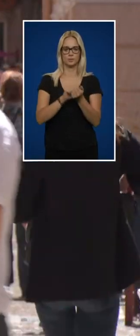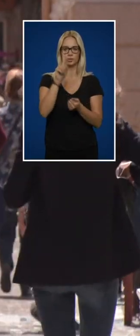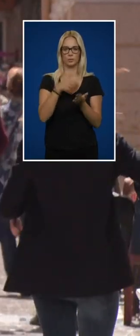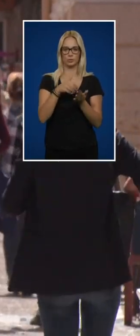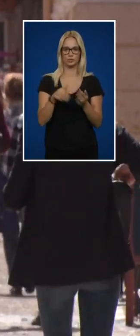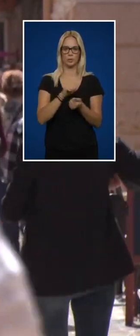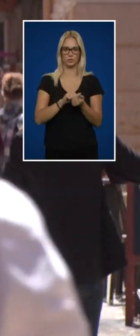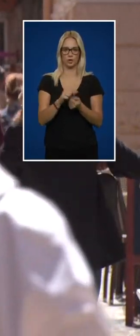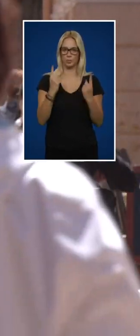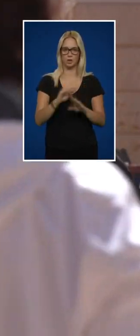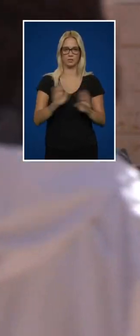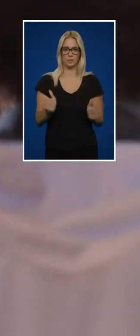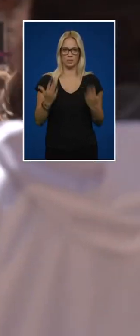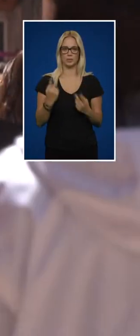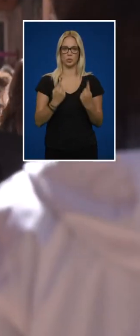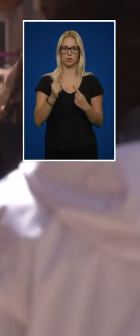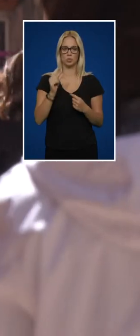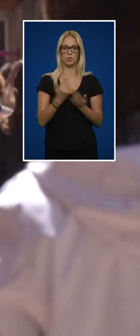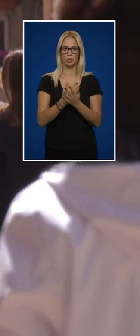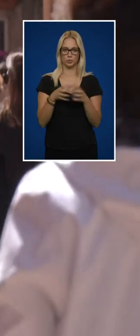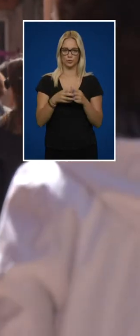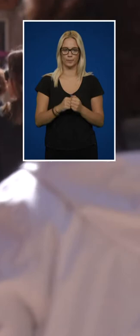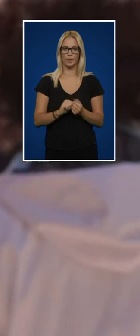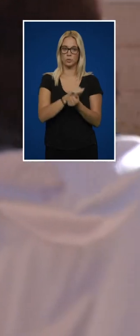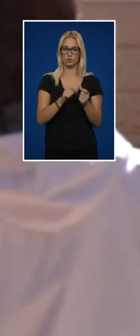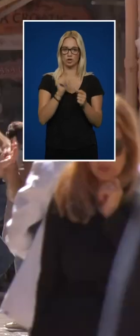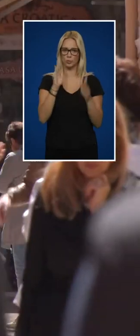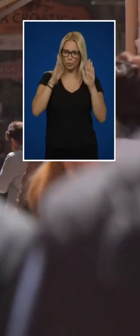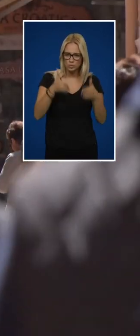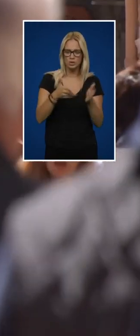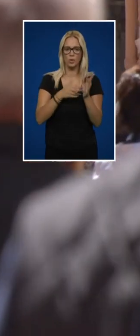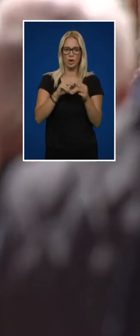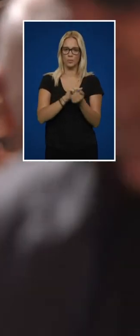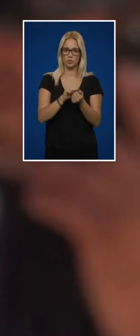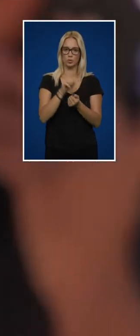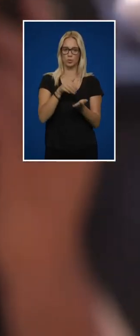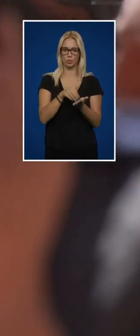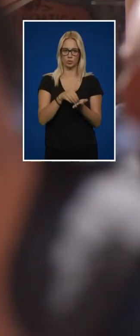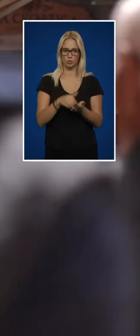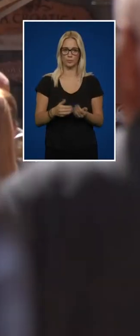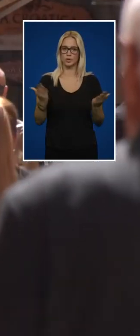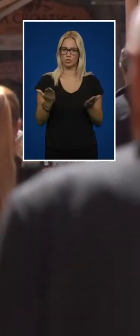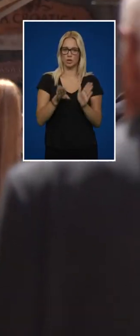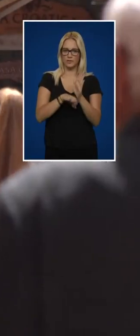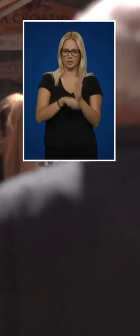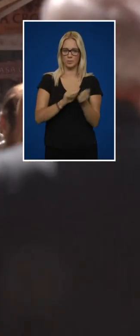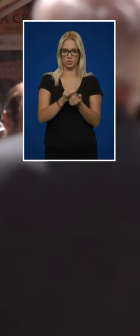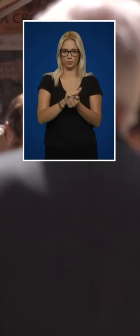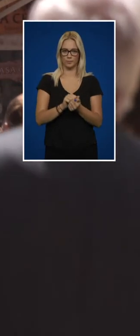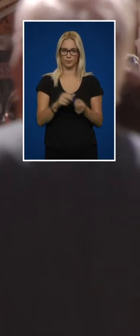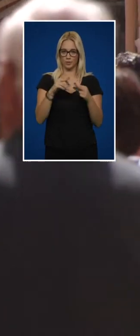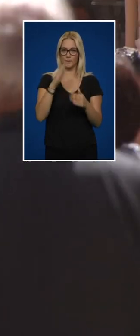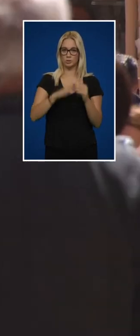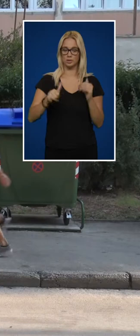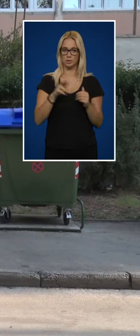proizvodnja i potrošnja proizvoda postala je sve brži proces u modernom društvu. Proizvođači su fokusirani na proizvodnju i potrošnju što